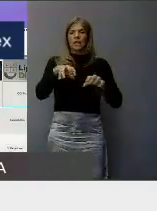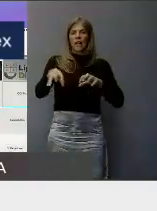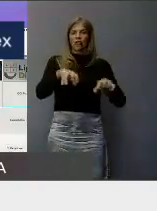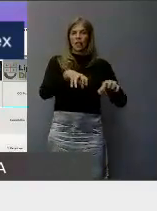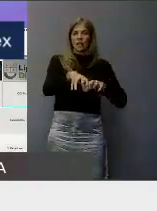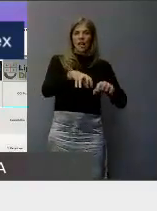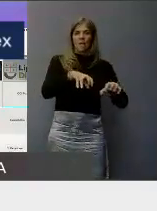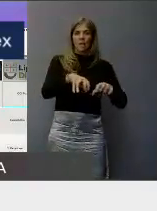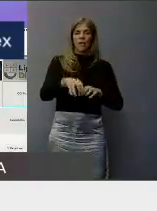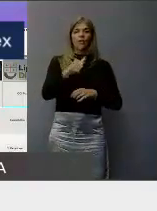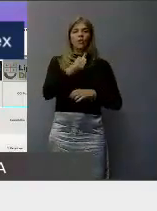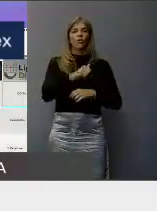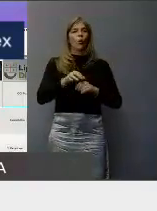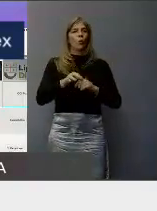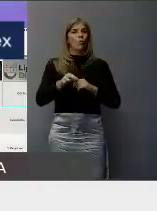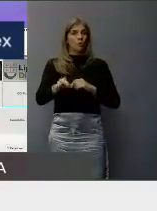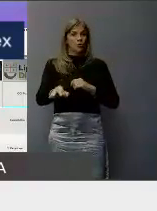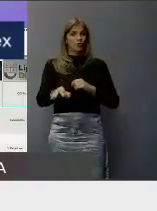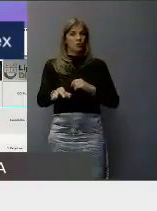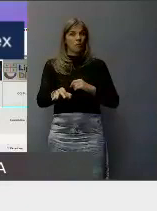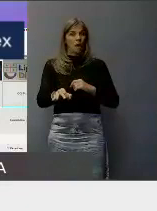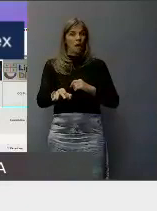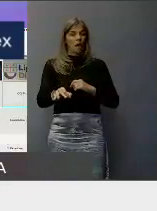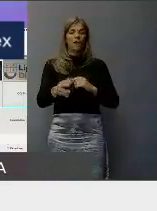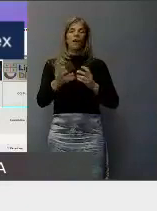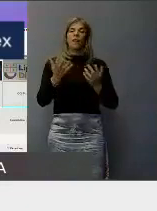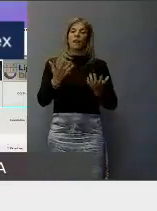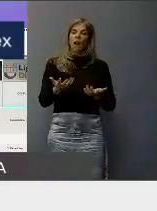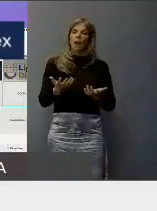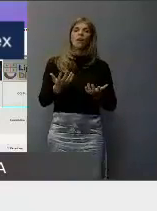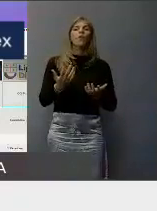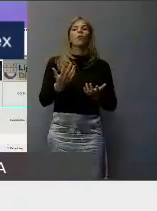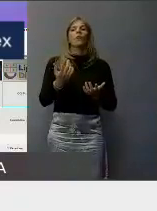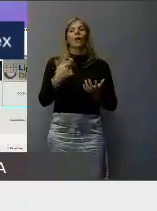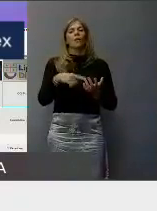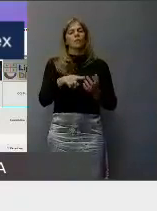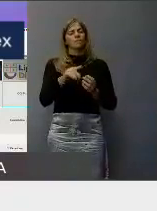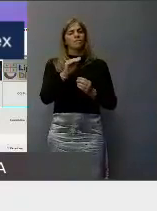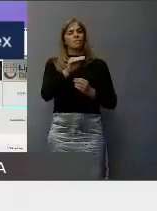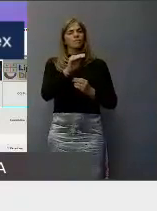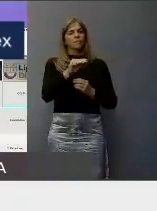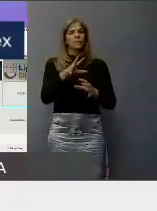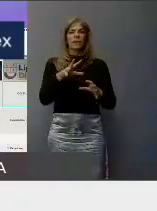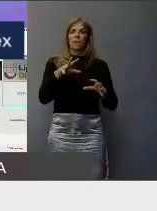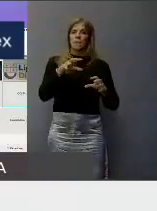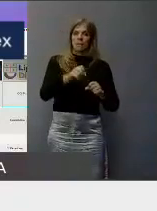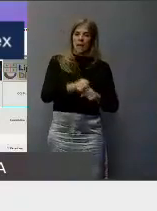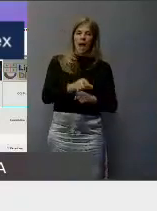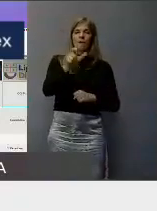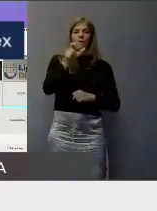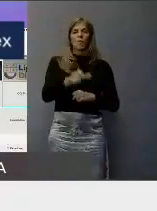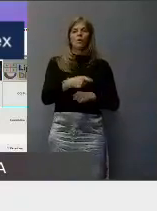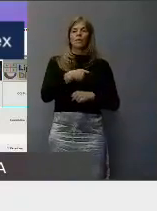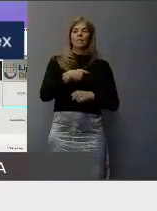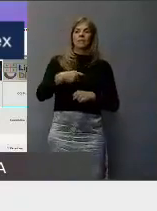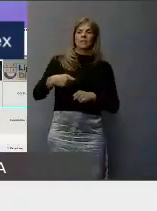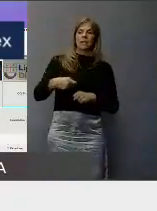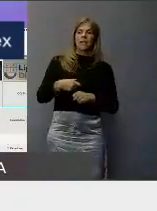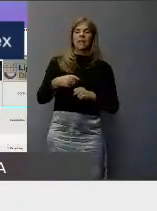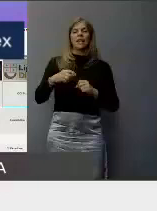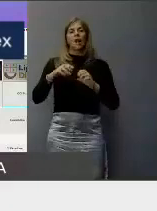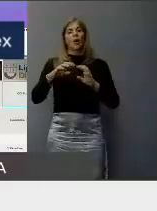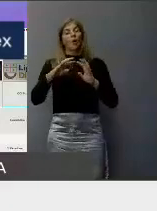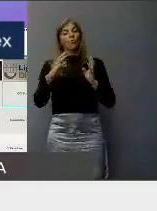15 ho detto con l'impegnativa impegniamo sindaca giusta per i